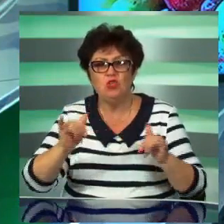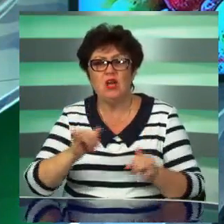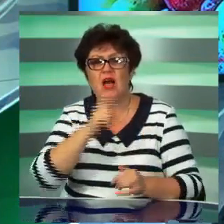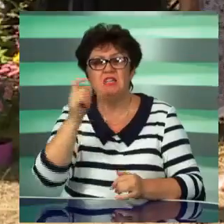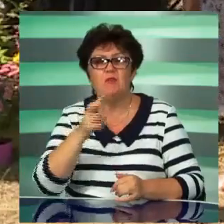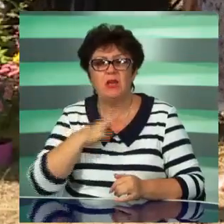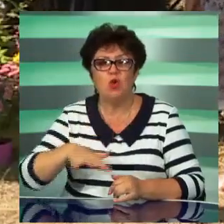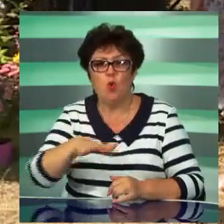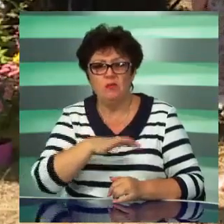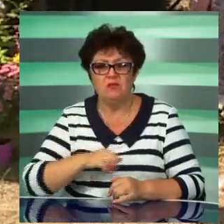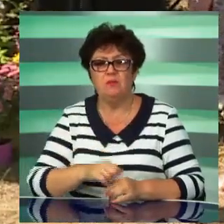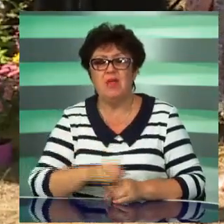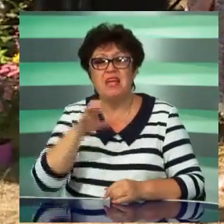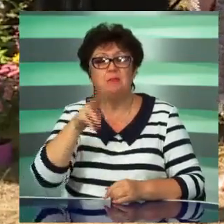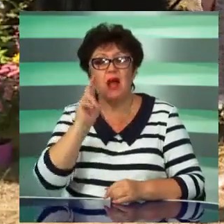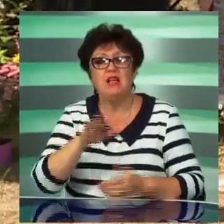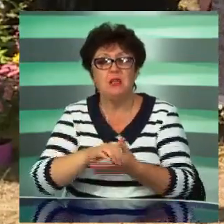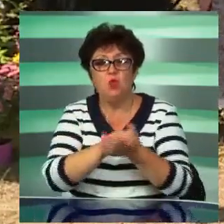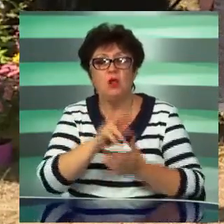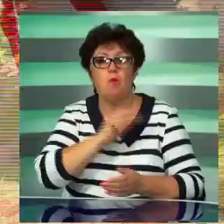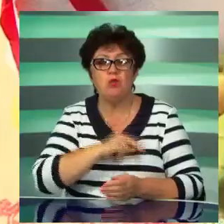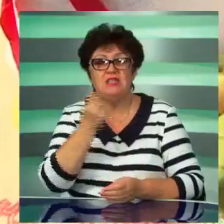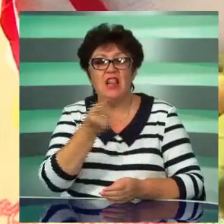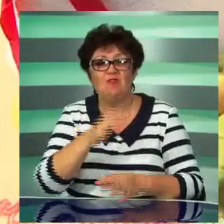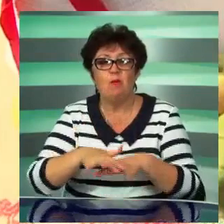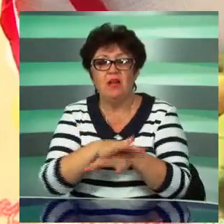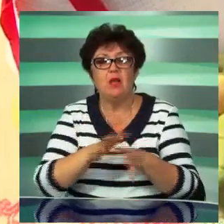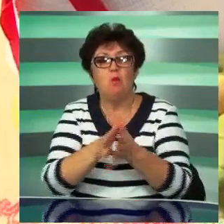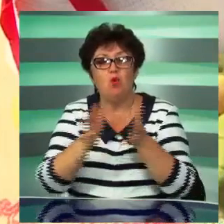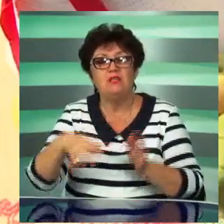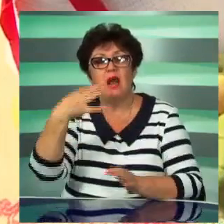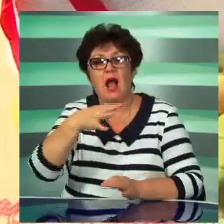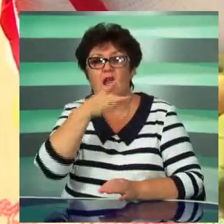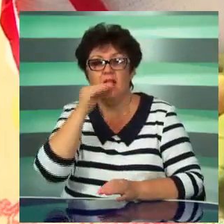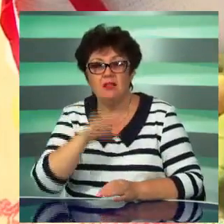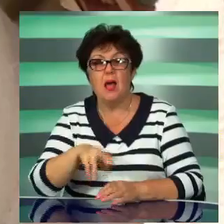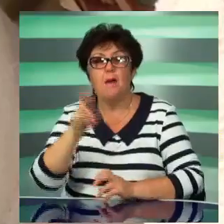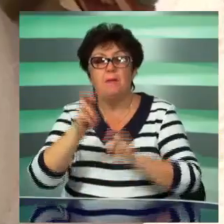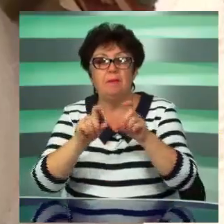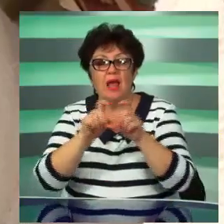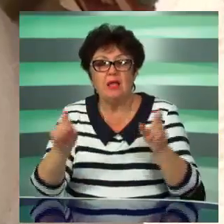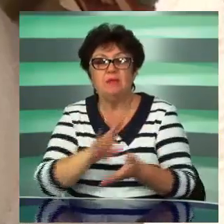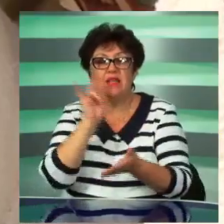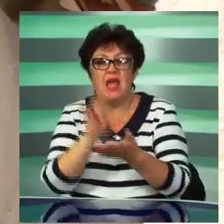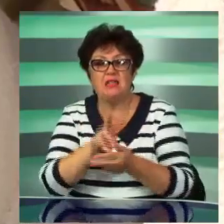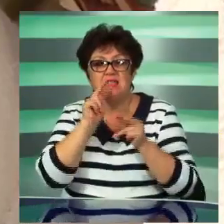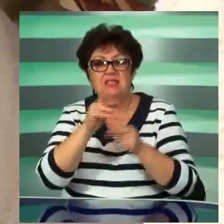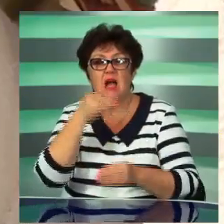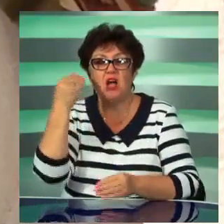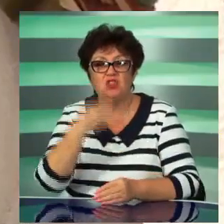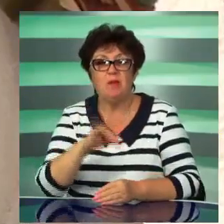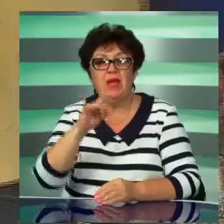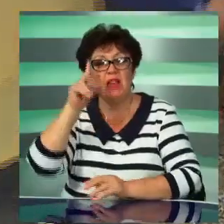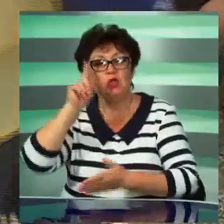Брянской области. СПК «Союз» работает на зерновом рынке более 40 лет. Предприятие постоянно следит за качеством